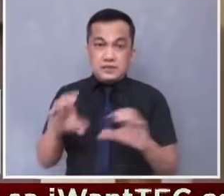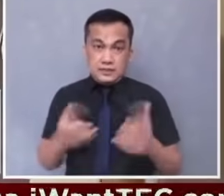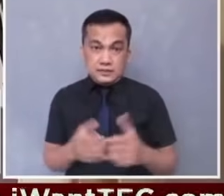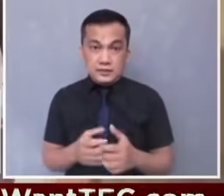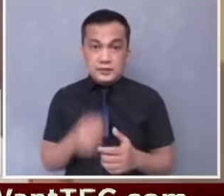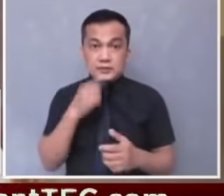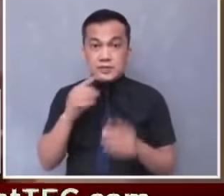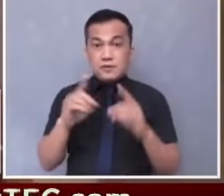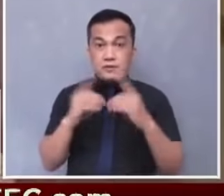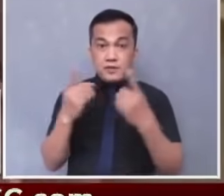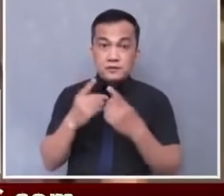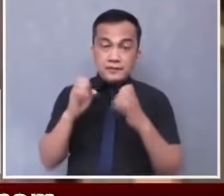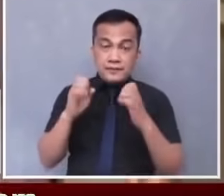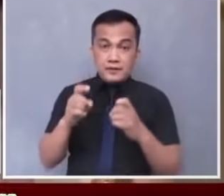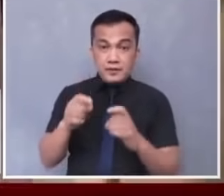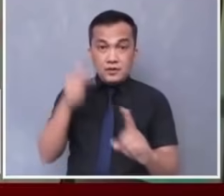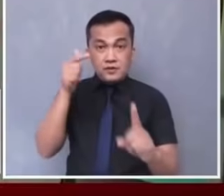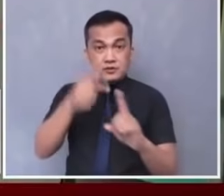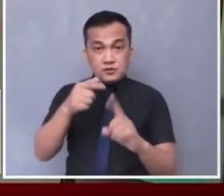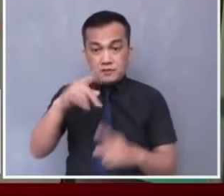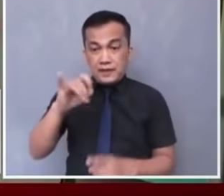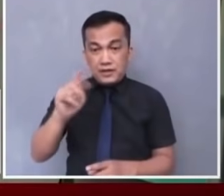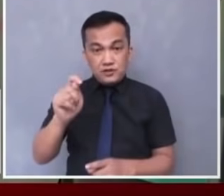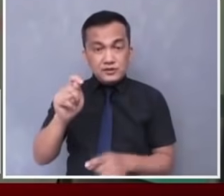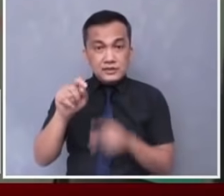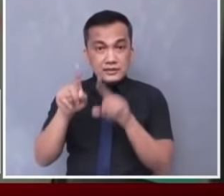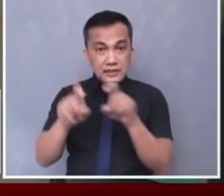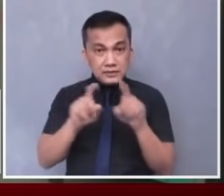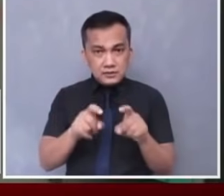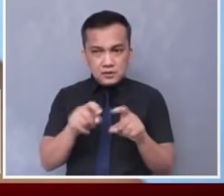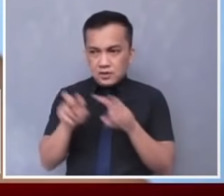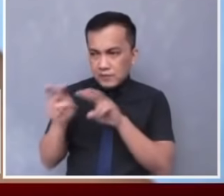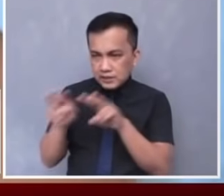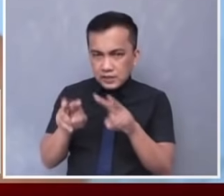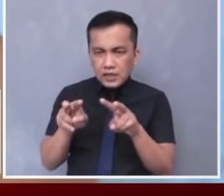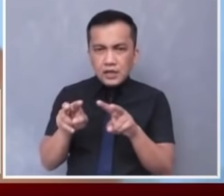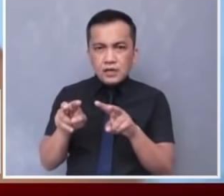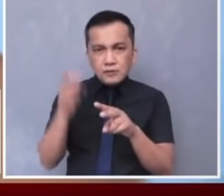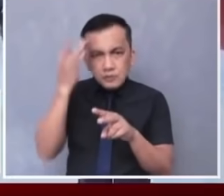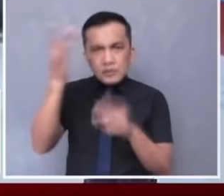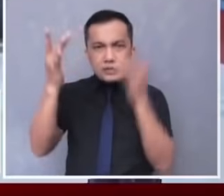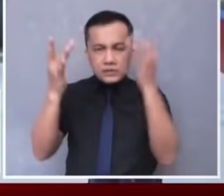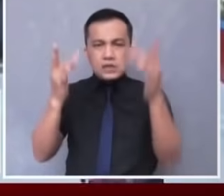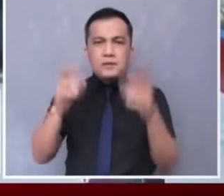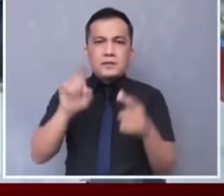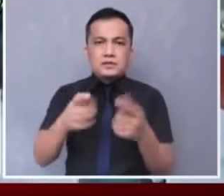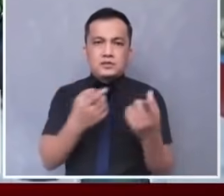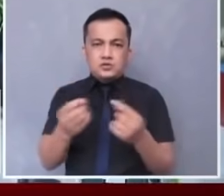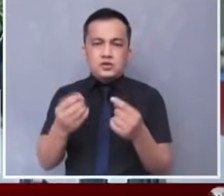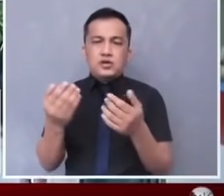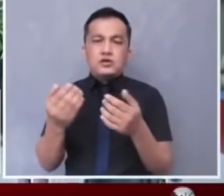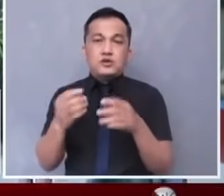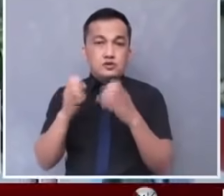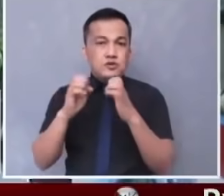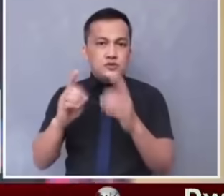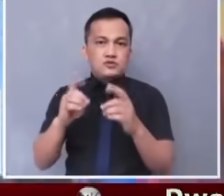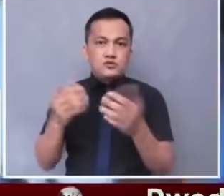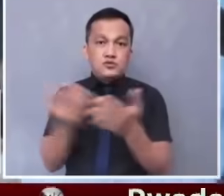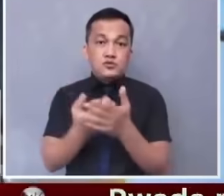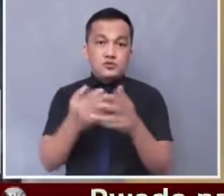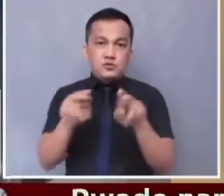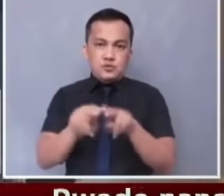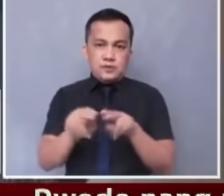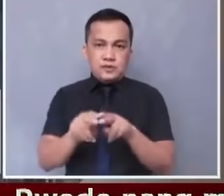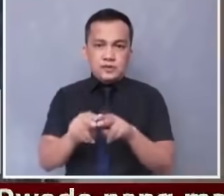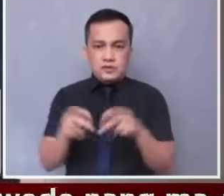DepEd, layon ng pilot test na makita ang mga dapat gawin sa edukasyon sa new normal. Kaya naman sabay itong ginagawa